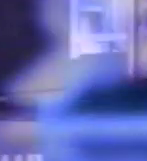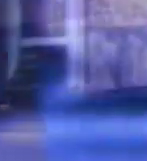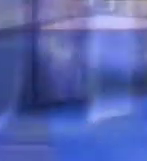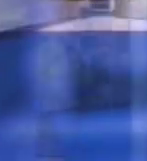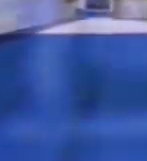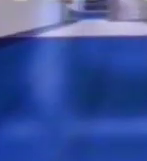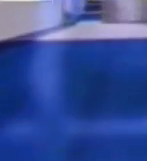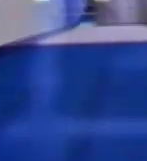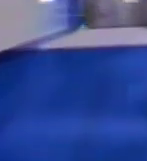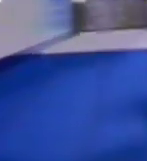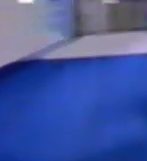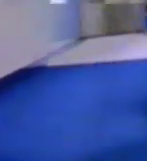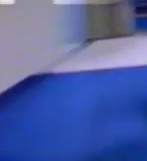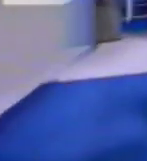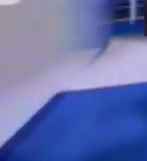Дякую.